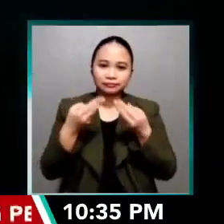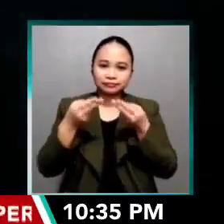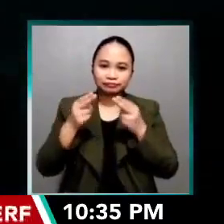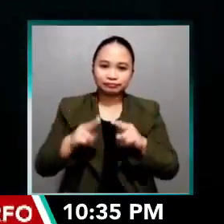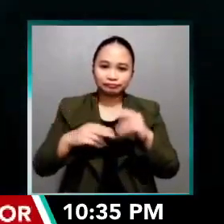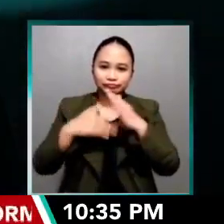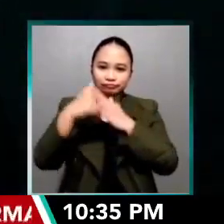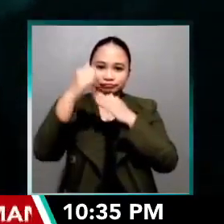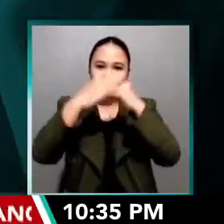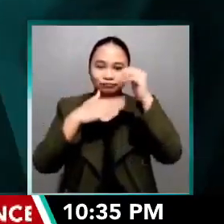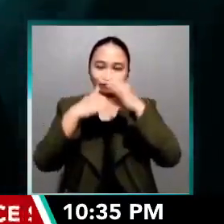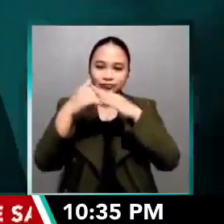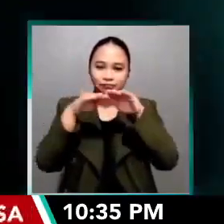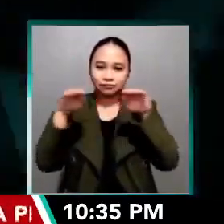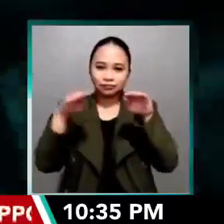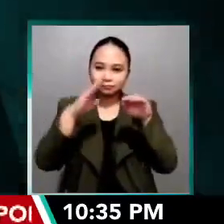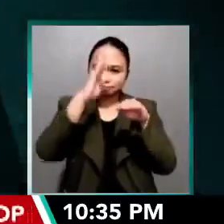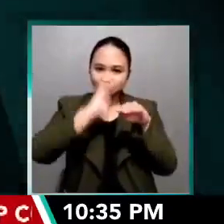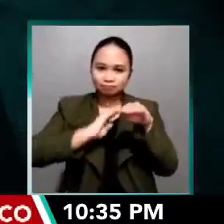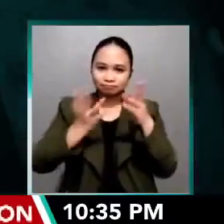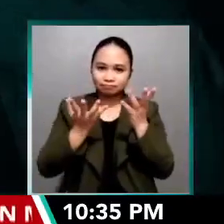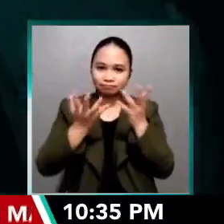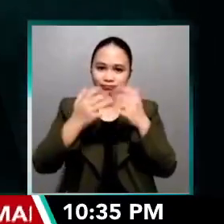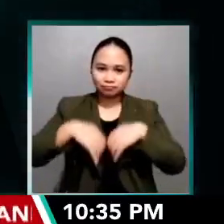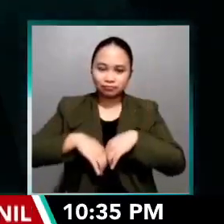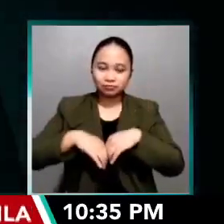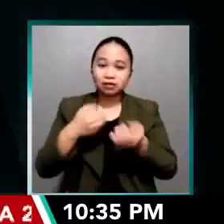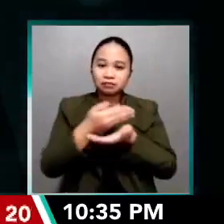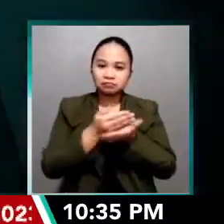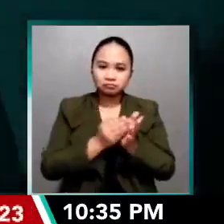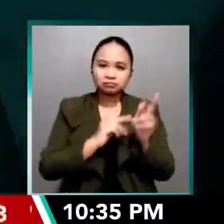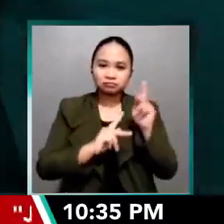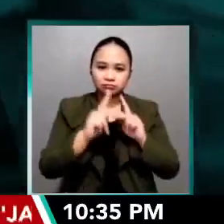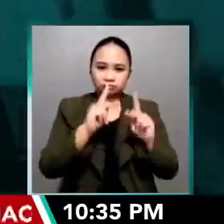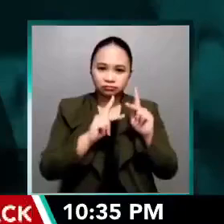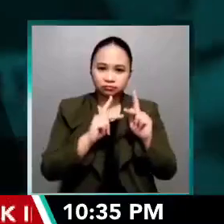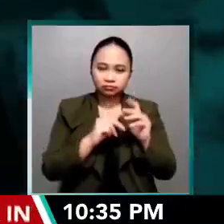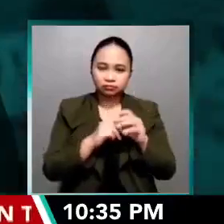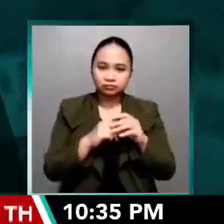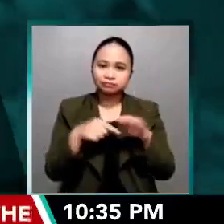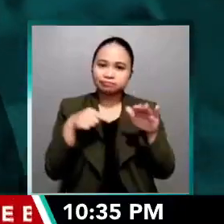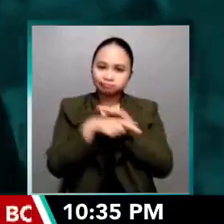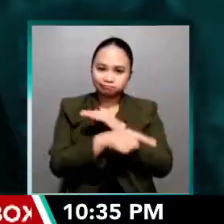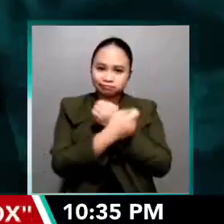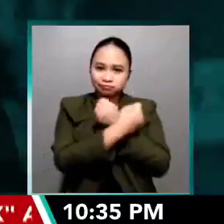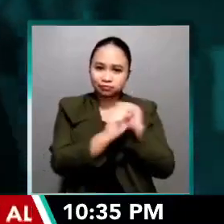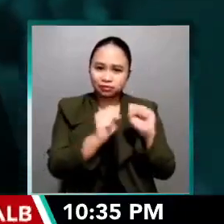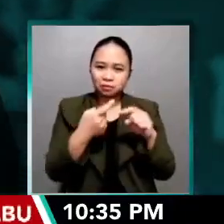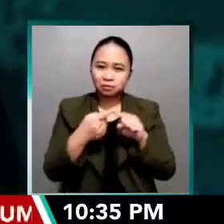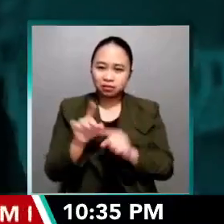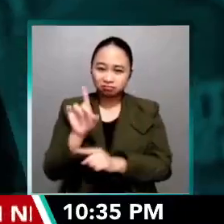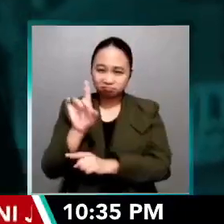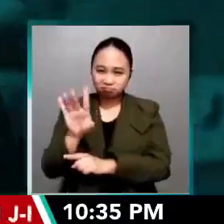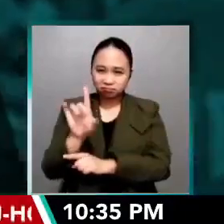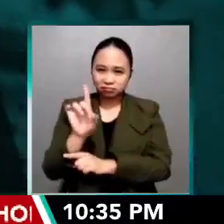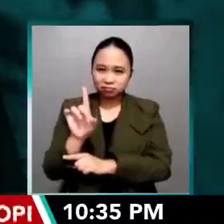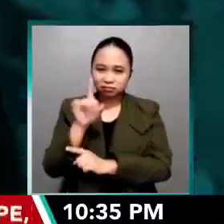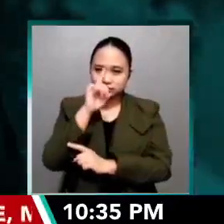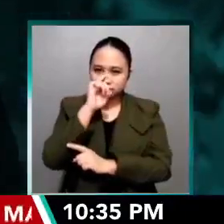ng pader. Mabilis na nakalabas ang ilan pero naipit at nasawi ang 41-anyos na si Dina